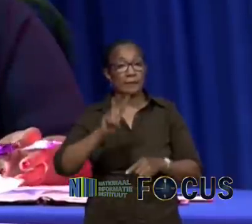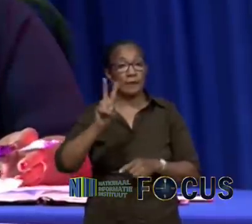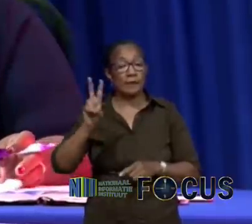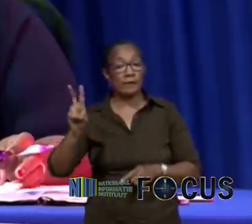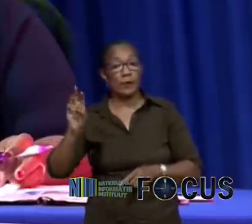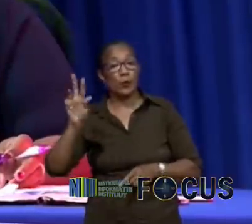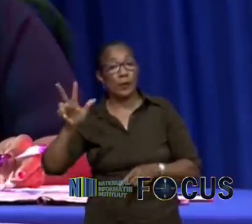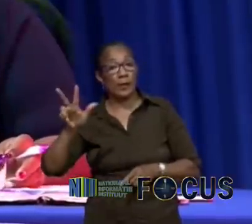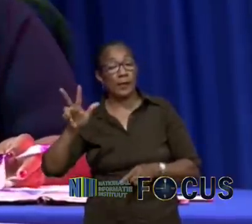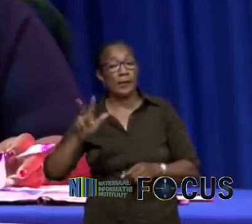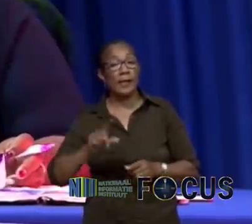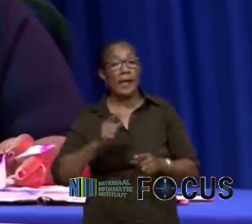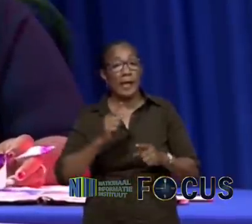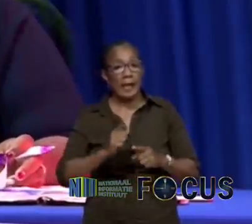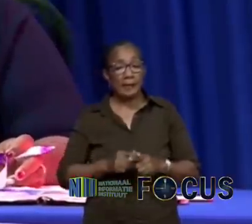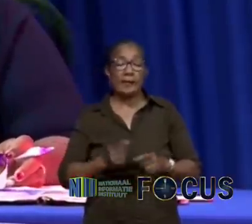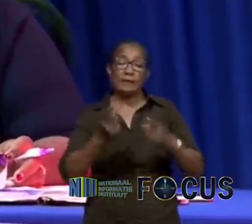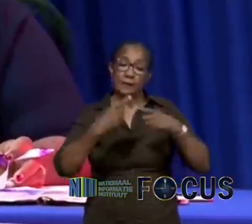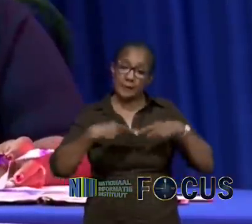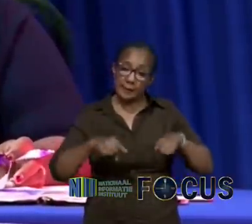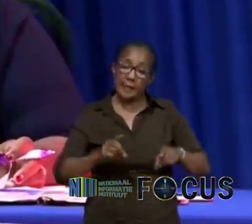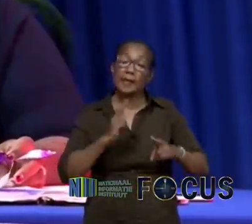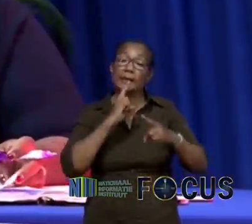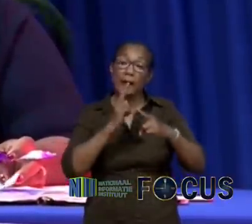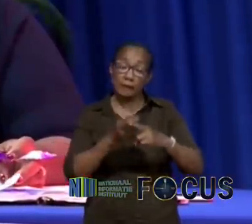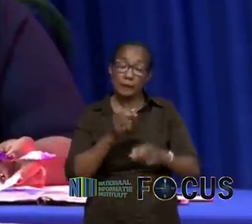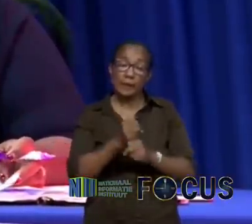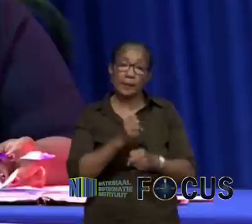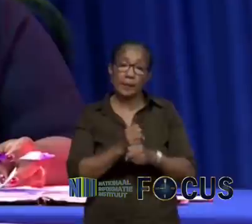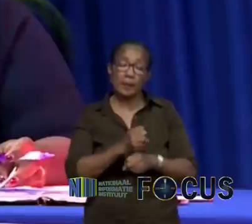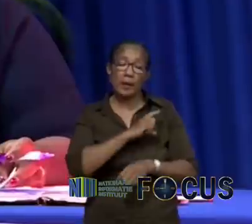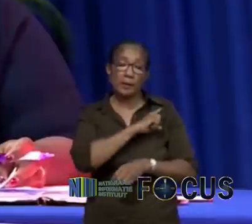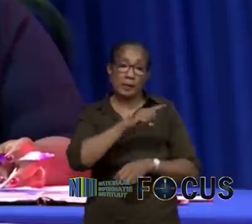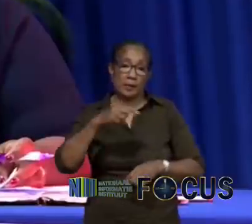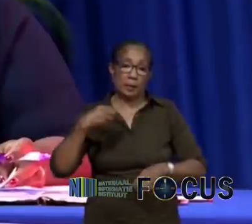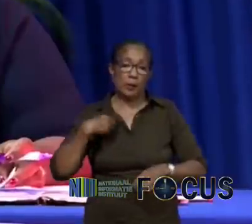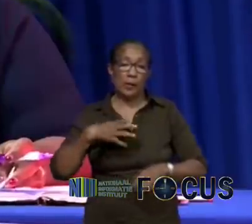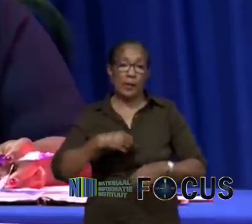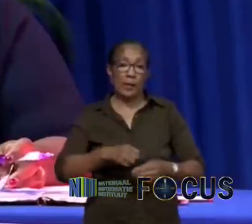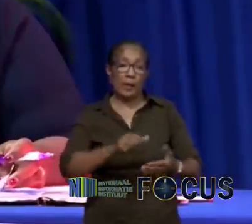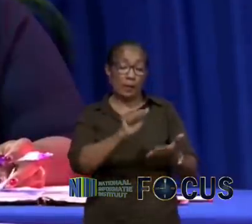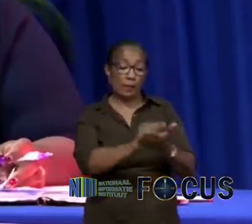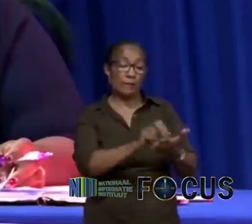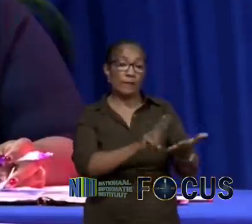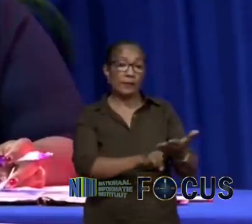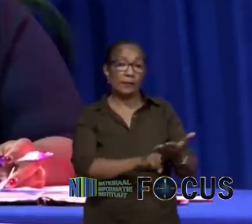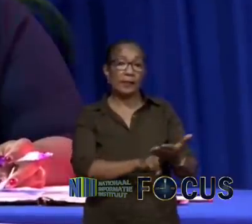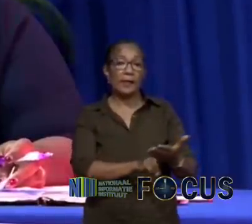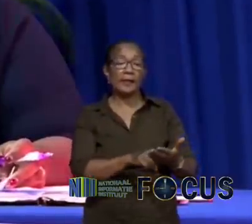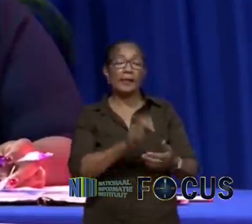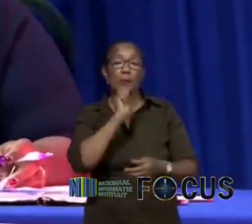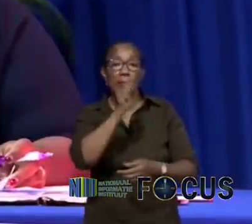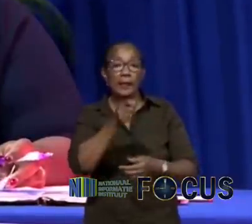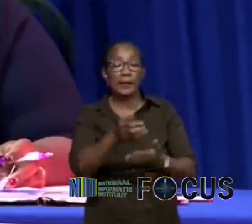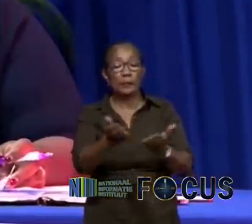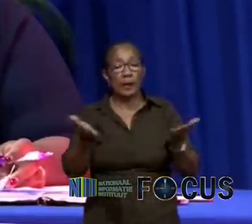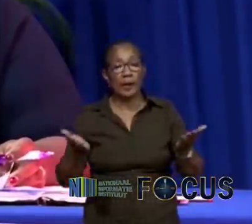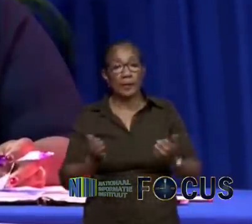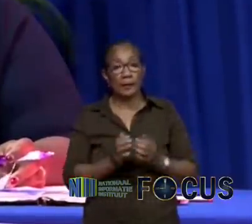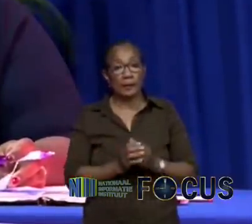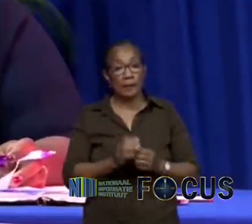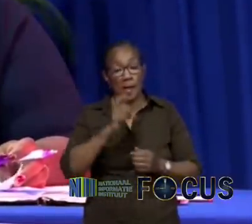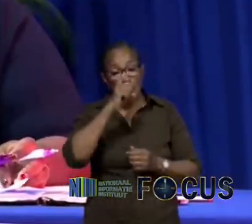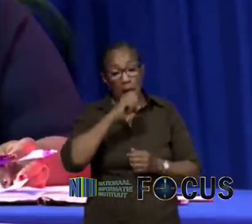VVW. En er zijn verschillende afspraken gemaakt die wij hebben vastgelegd in een bekendmaking. Als